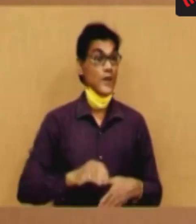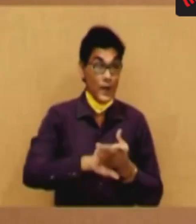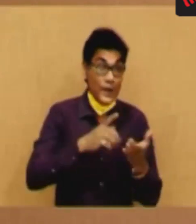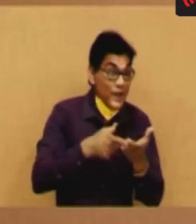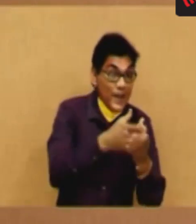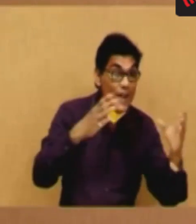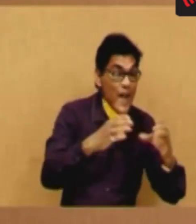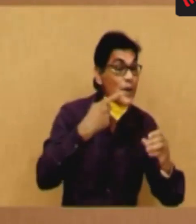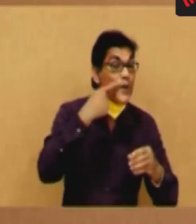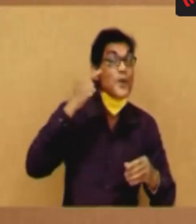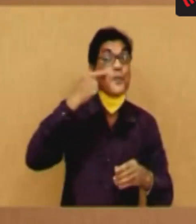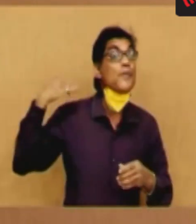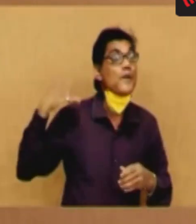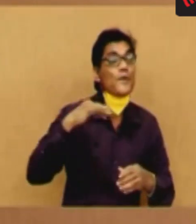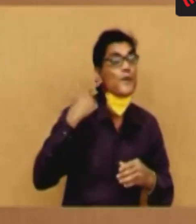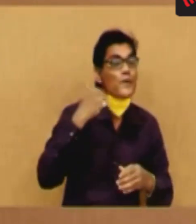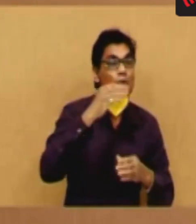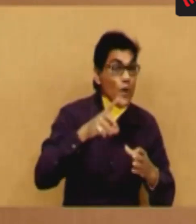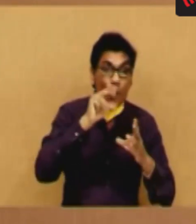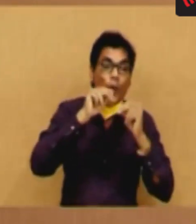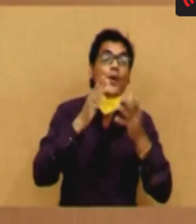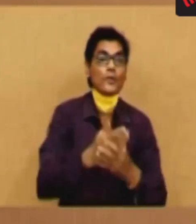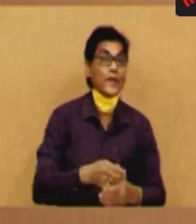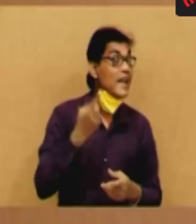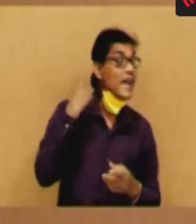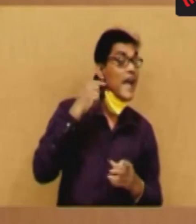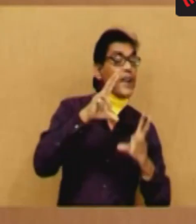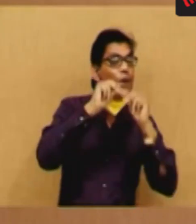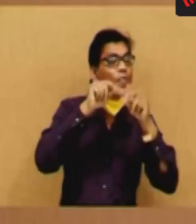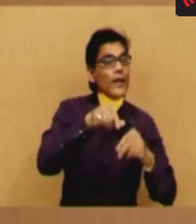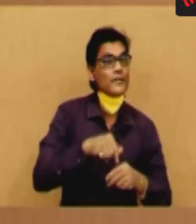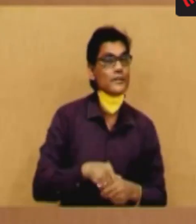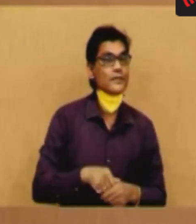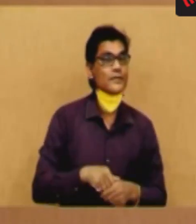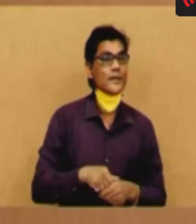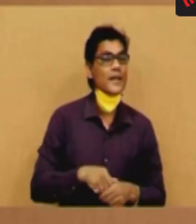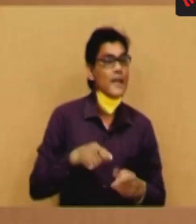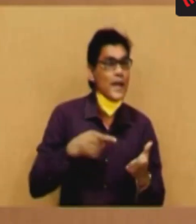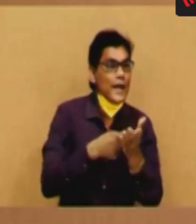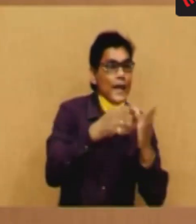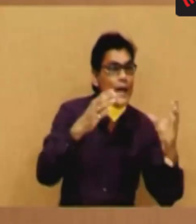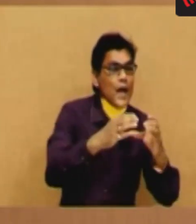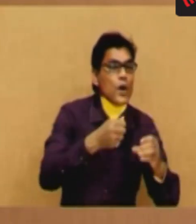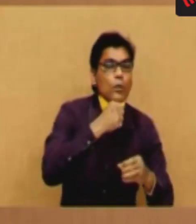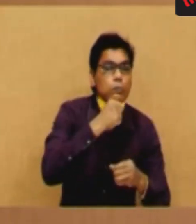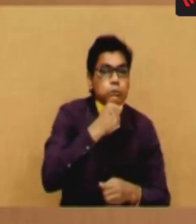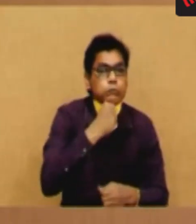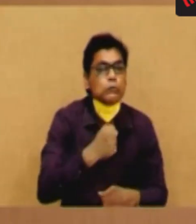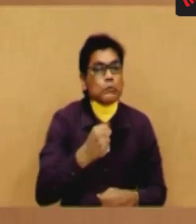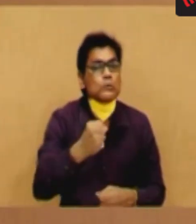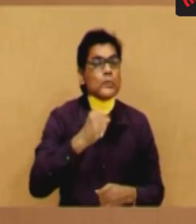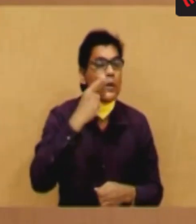ଗାଁର ଭାଇ ଭଉଣୀମାନଙ୍କୁ ବିଶେଷ କରିକି କହିବି ଯେ କାଲି କଥା ହେଉଥିଲା ଆମର ଗାଁରେ ଯେଉଁମାନେ ବୟସ୍କ ଅଛନ୍ତି,